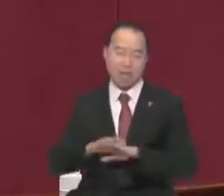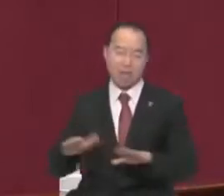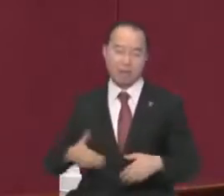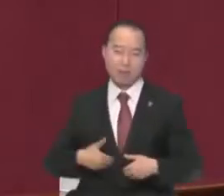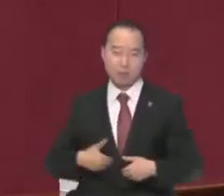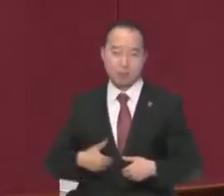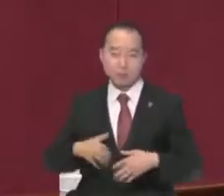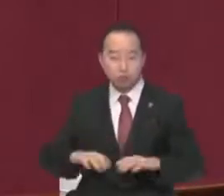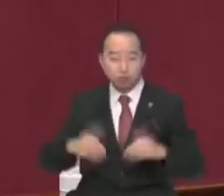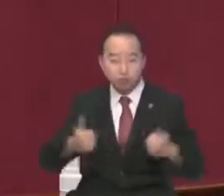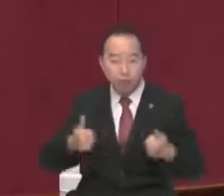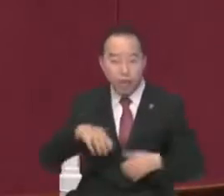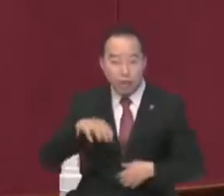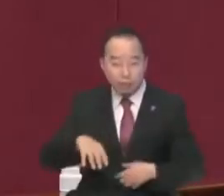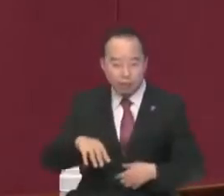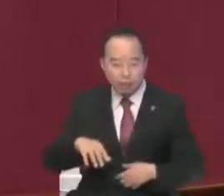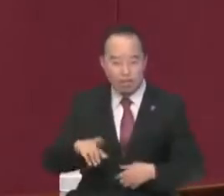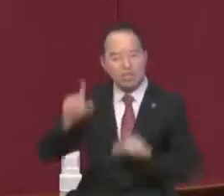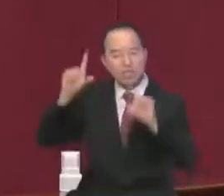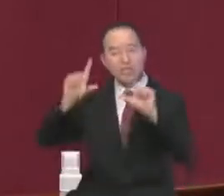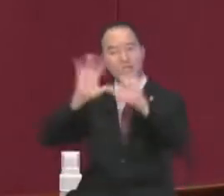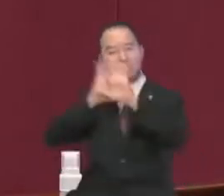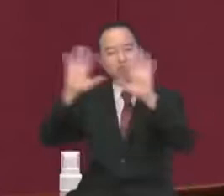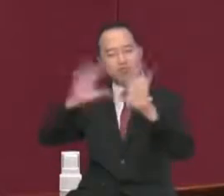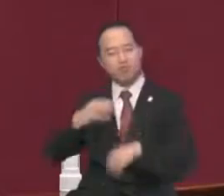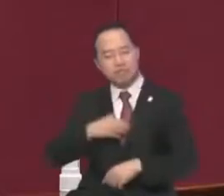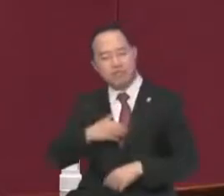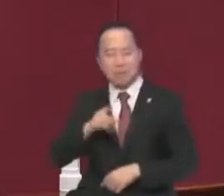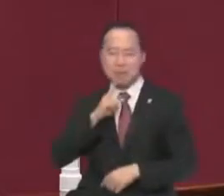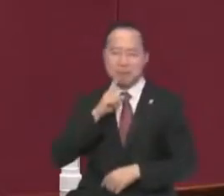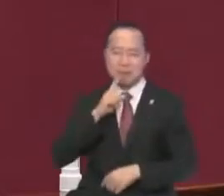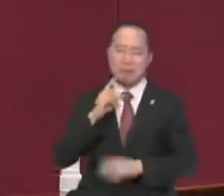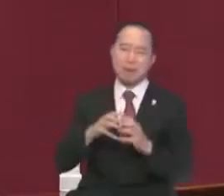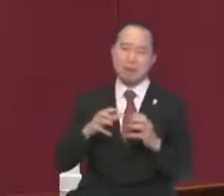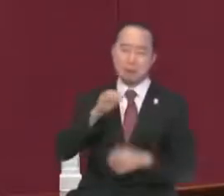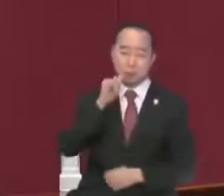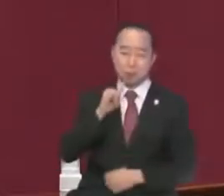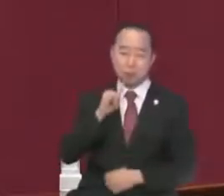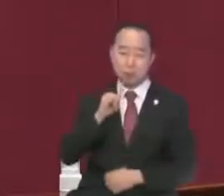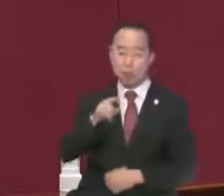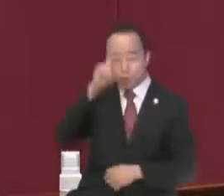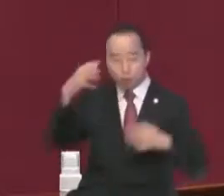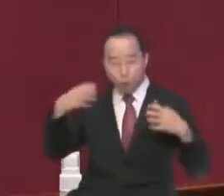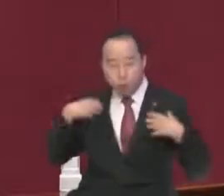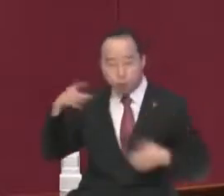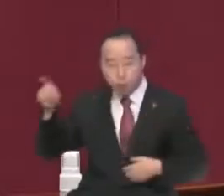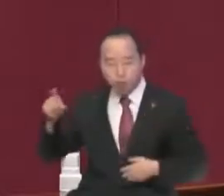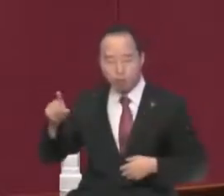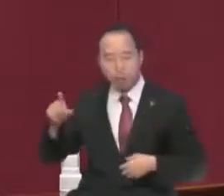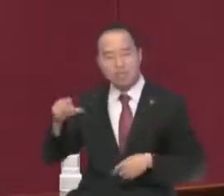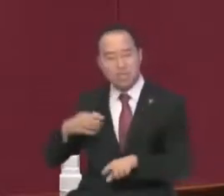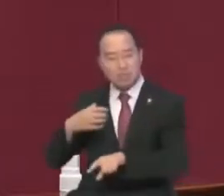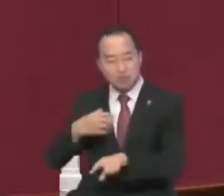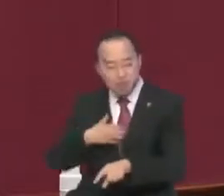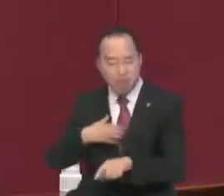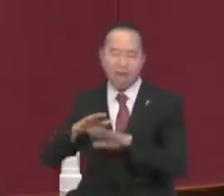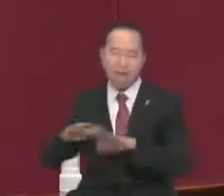국회에서 기후위기에 대한 언어들이 넘쳐납니다. 정부 여당도 기후위기 극복을 힘줘 말하고